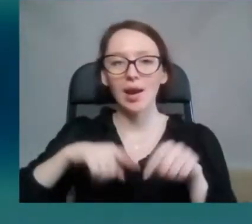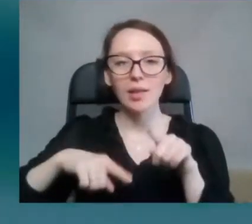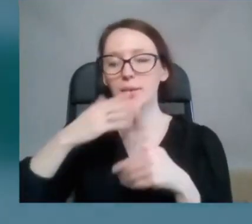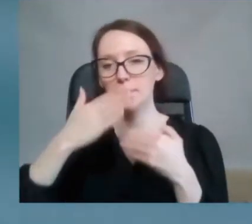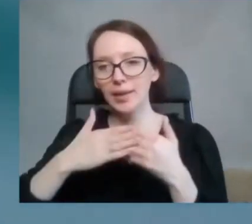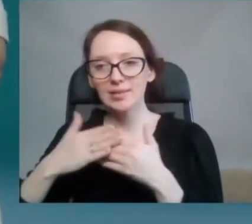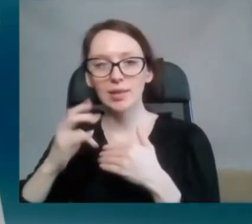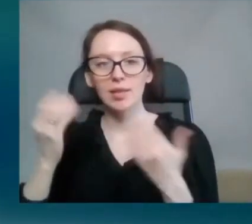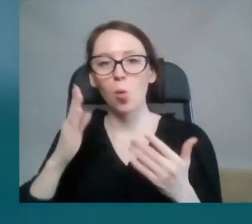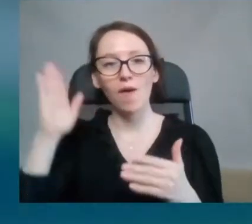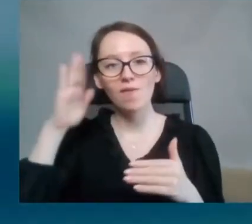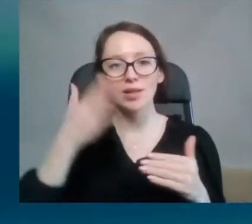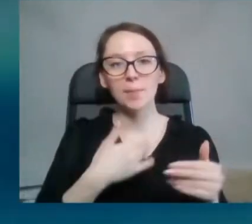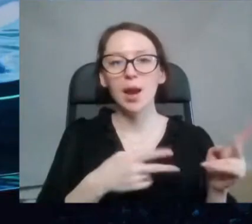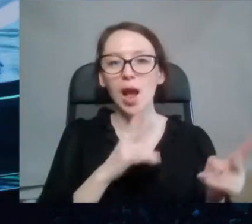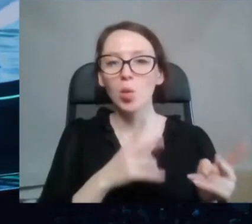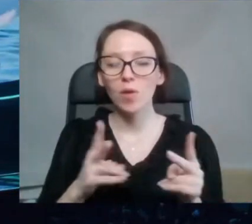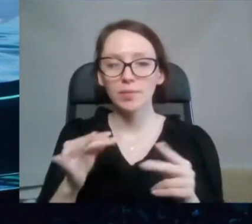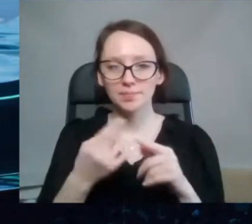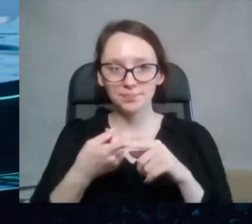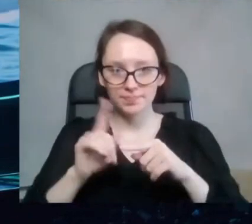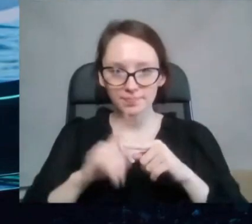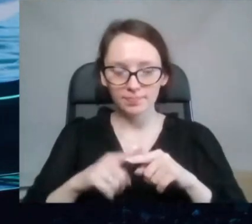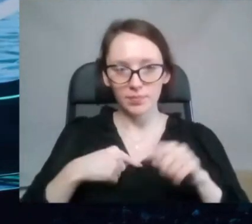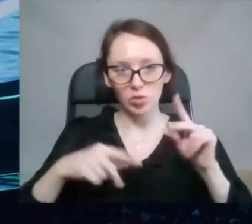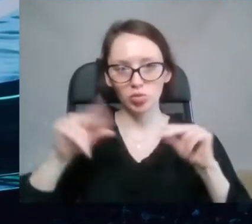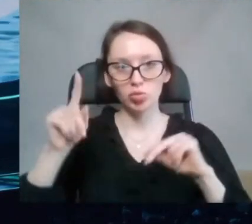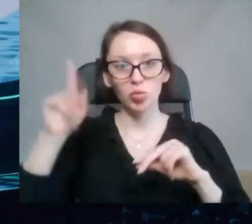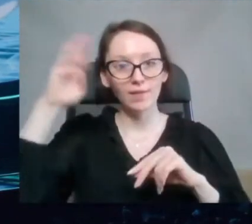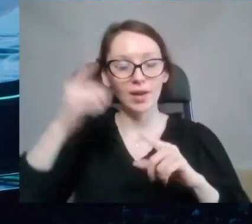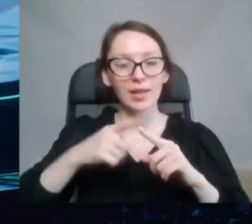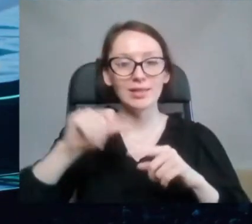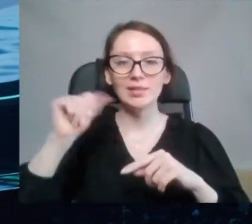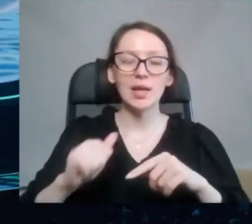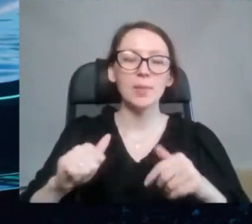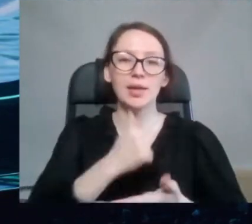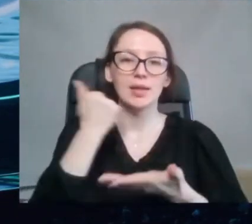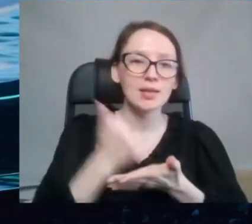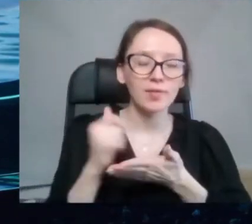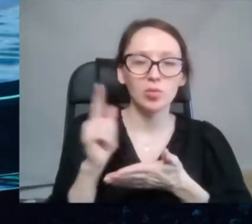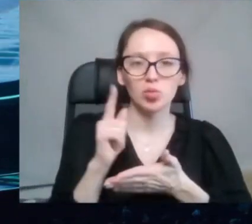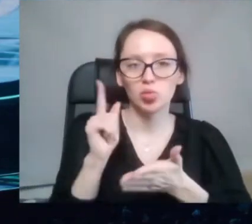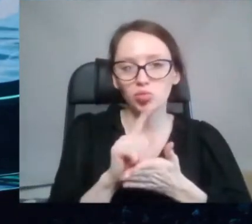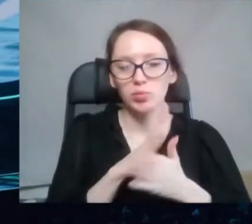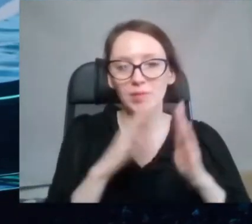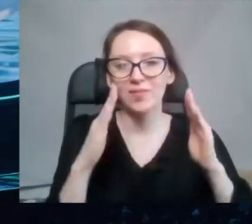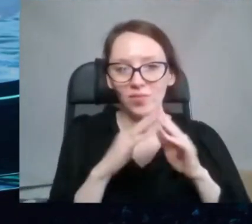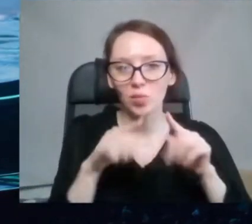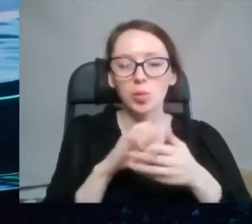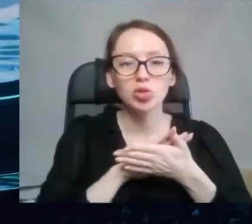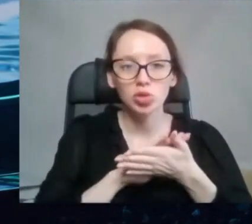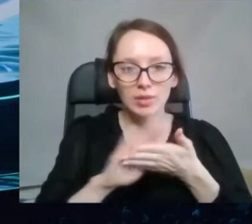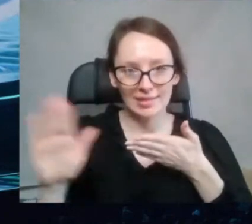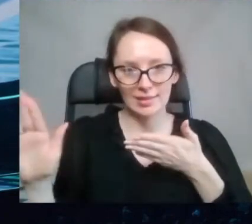мы готовим. И это, я считаю, что вода – это самое главное, что вообще должно быть в доме чистым. И вот